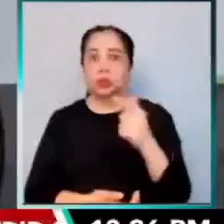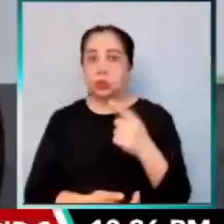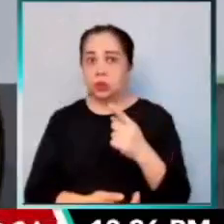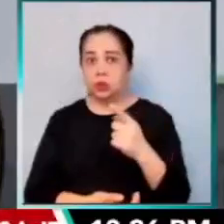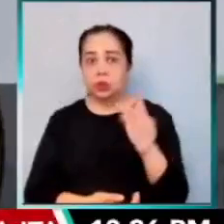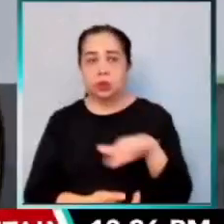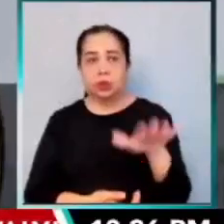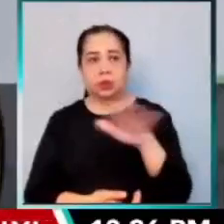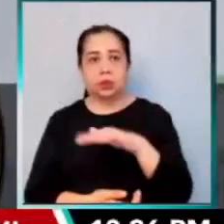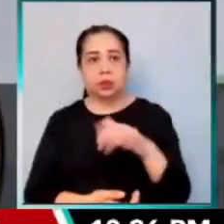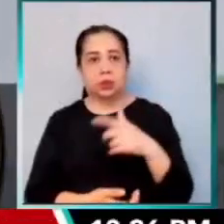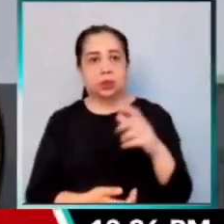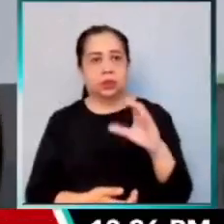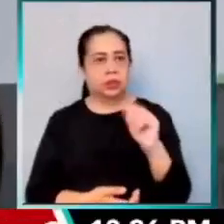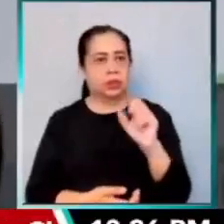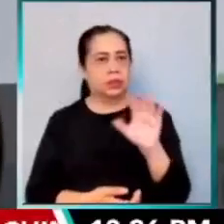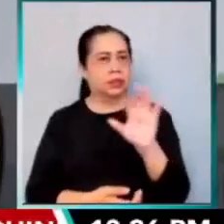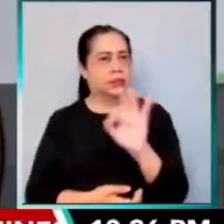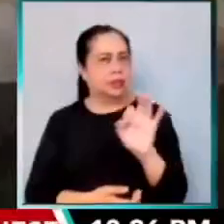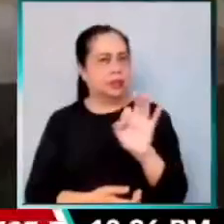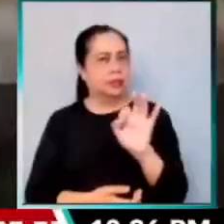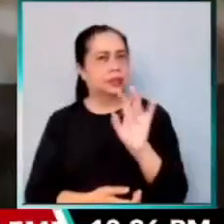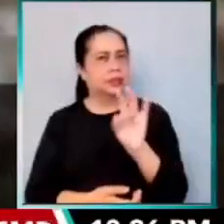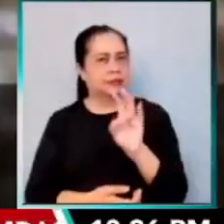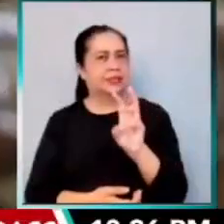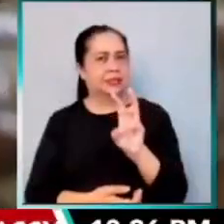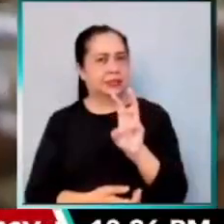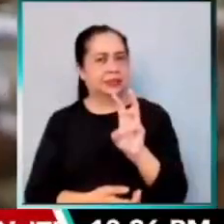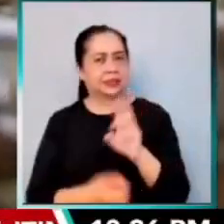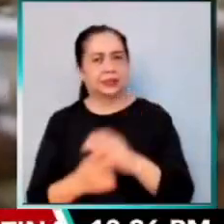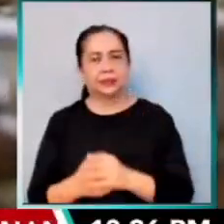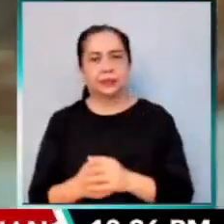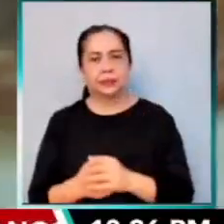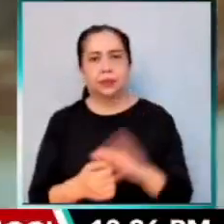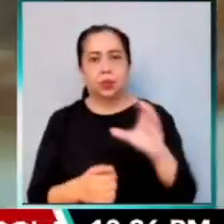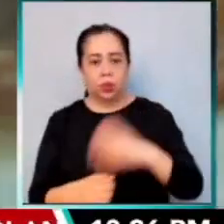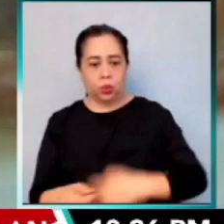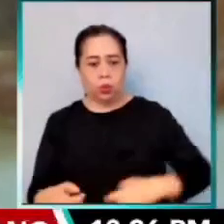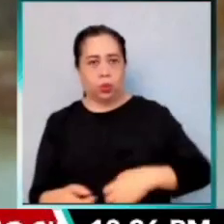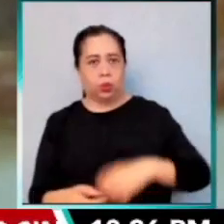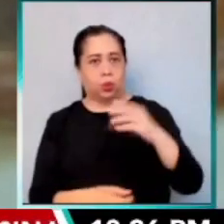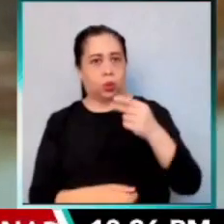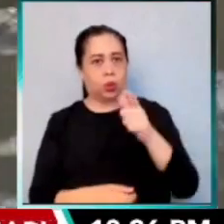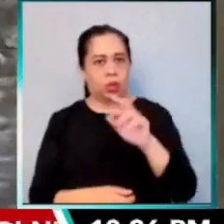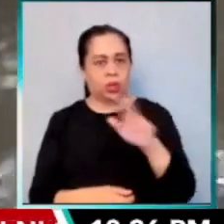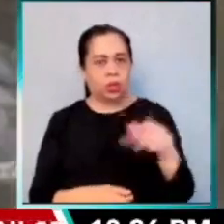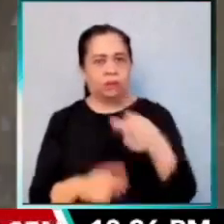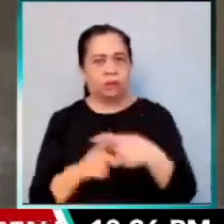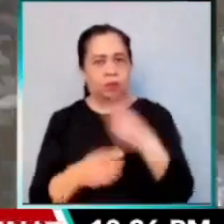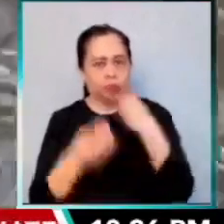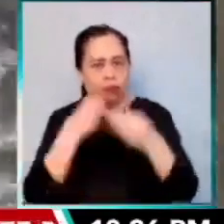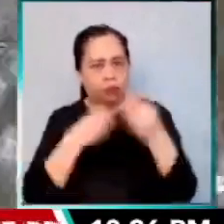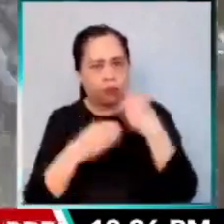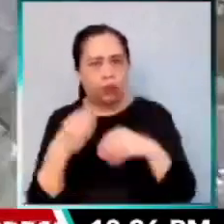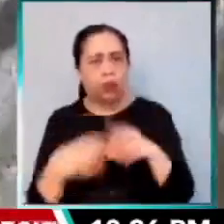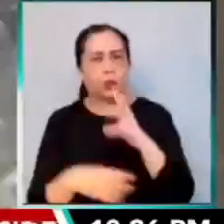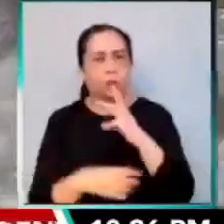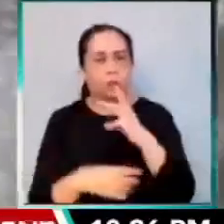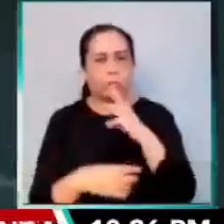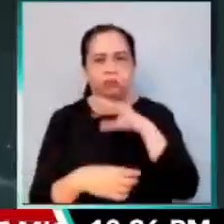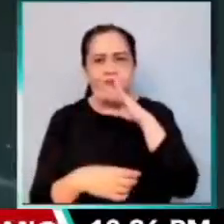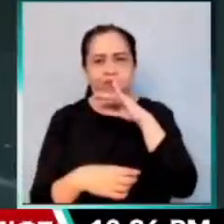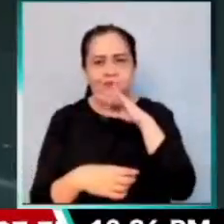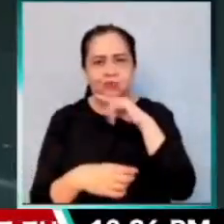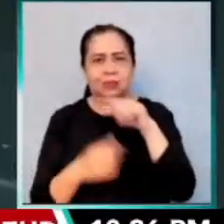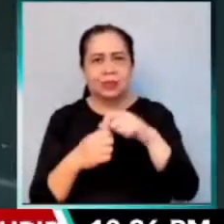mga kaso ay 976. Ang kolera ay sakit na nakukuha sa pagkain at tubig na kontaminado ng